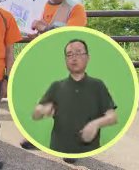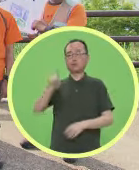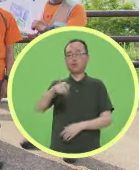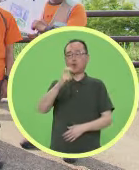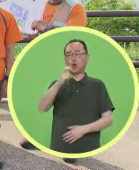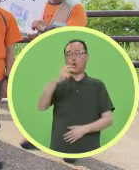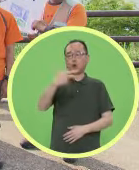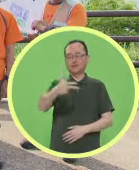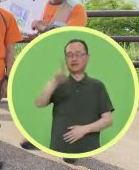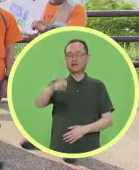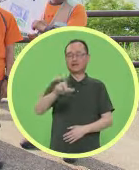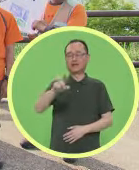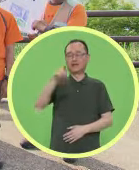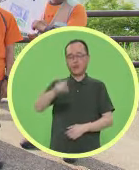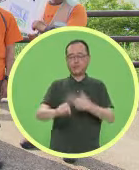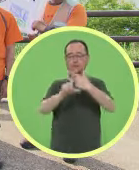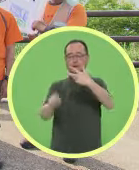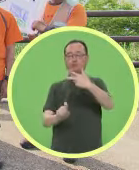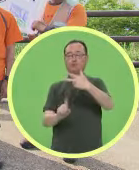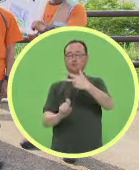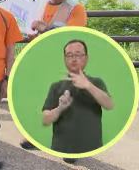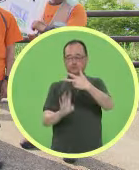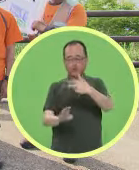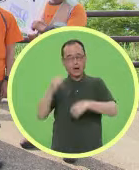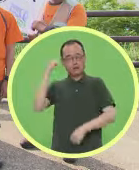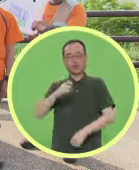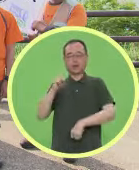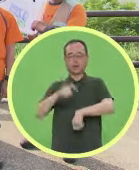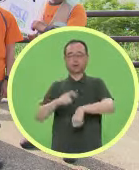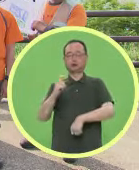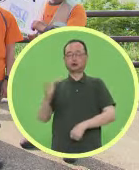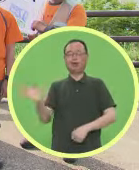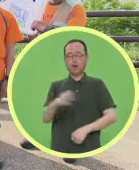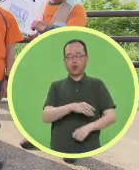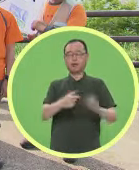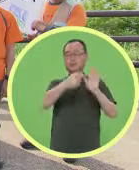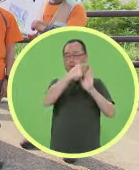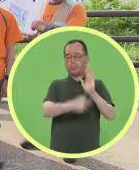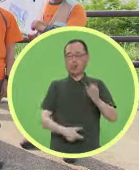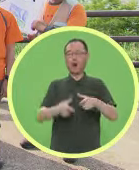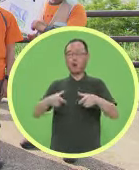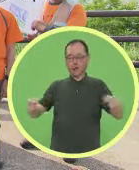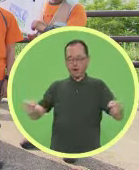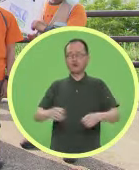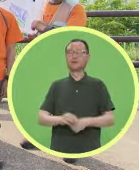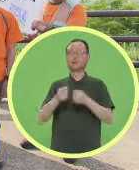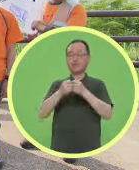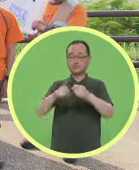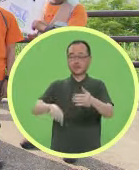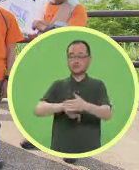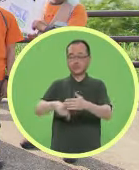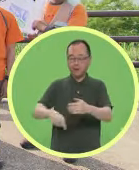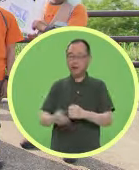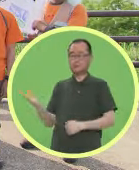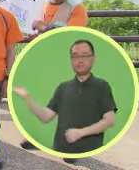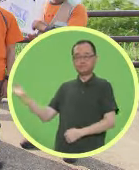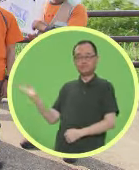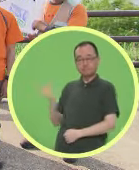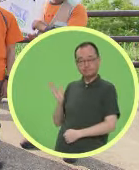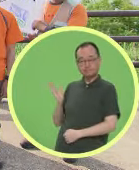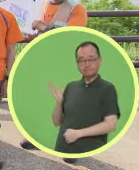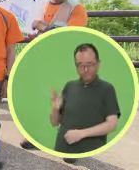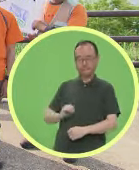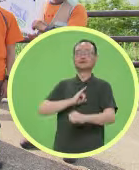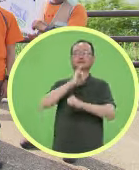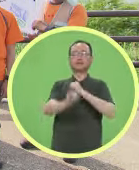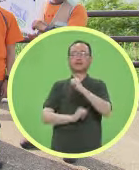ののろしリレーは7月14日の10時から。テーマは和。詳しい情報は見ぬ友と